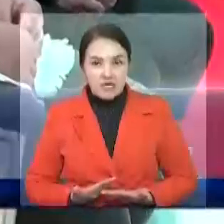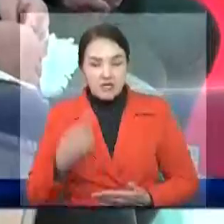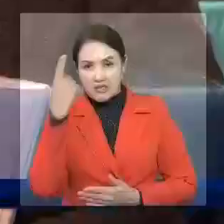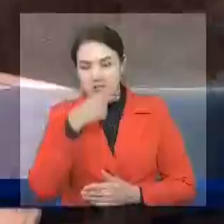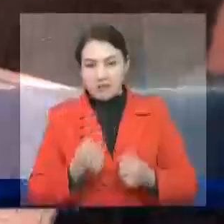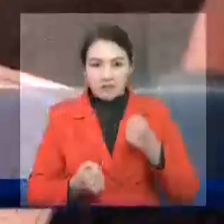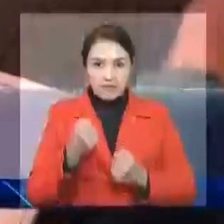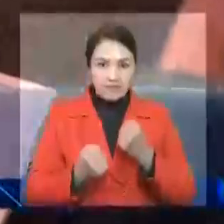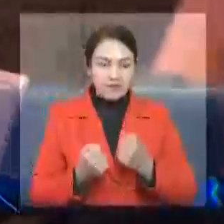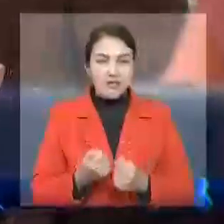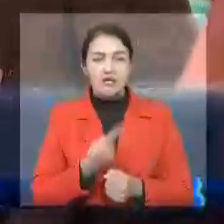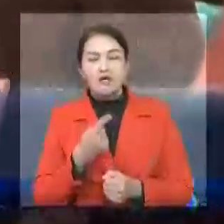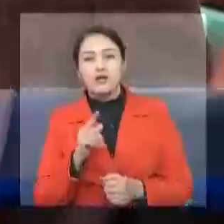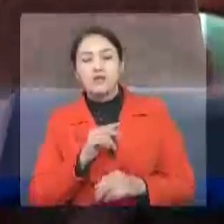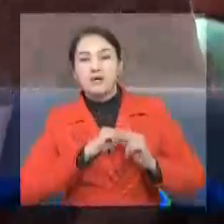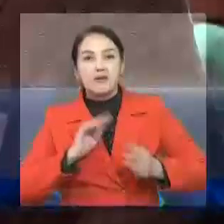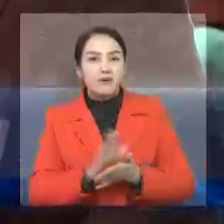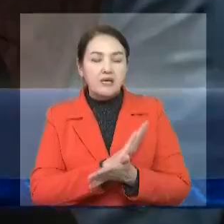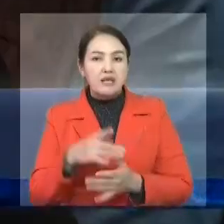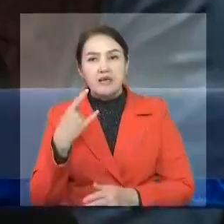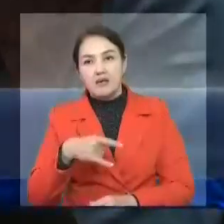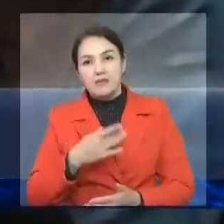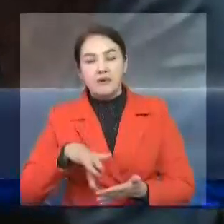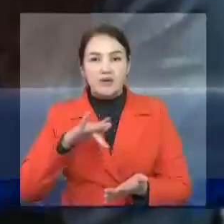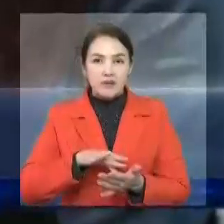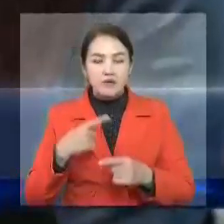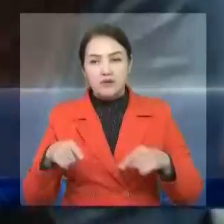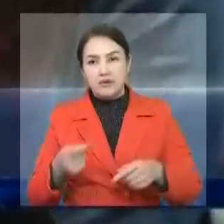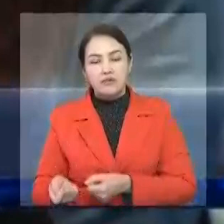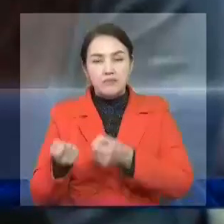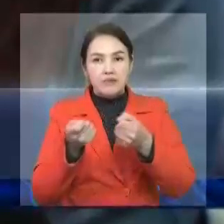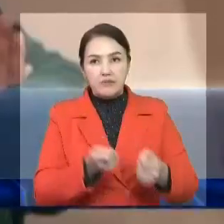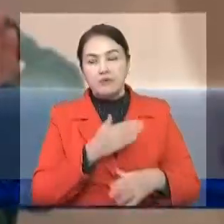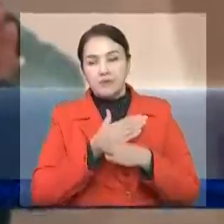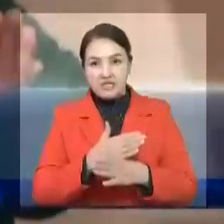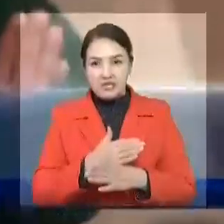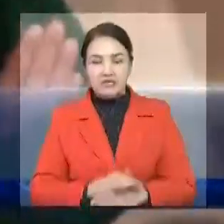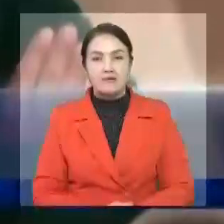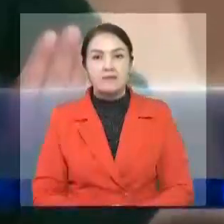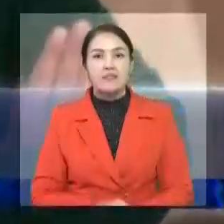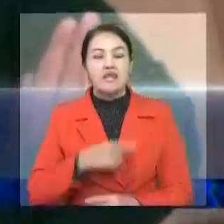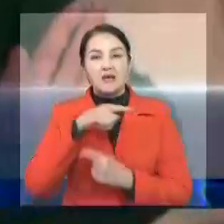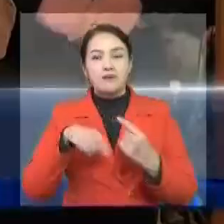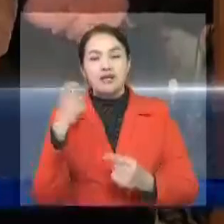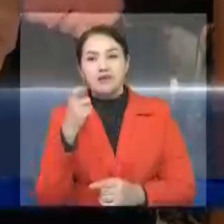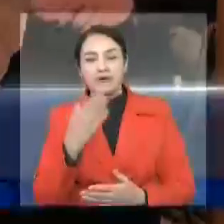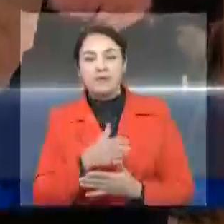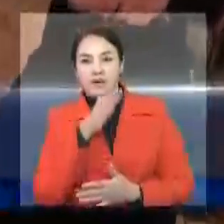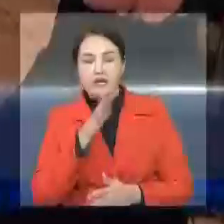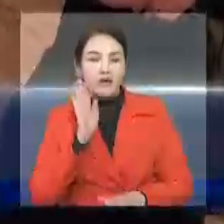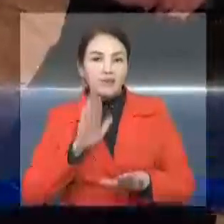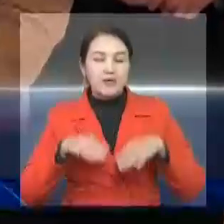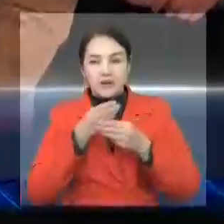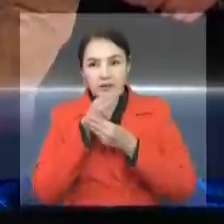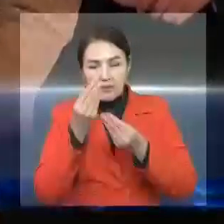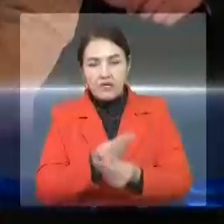личном транспорте. Одни работали в качестве бесплатного такси по городу, другие доставляли гуманитарную помощь. А бизнесмен Дамир Достанов во время паводка